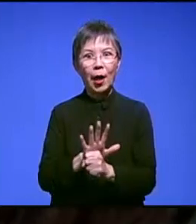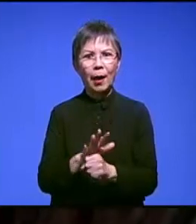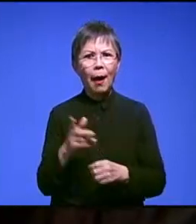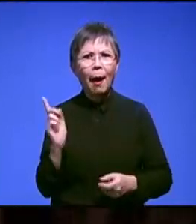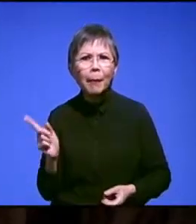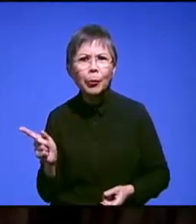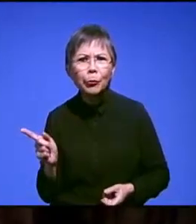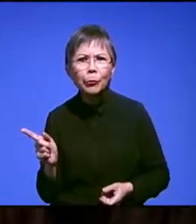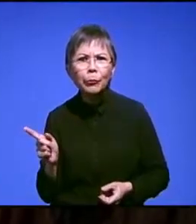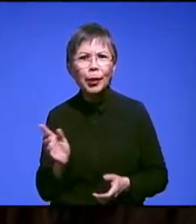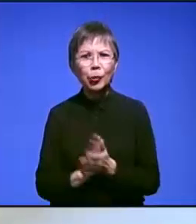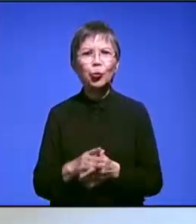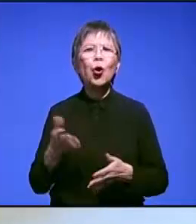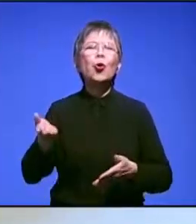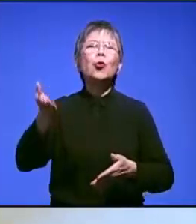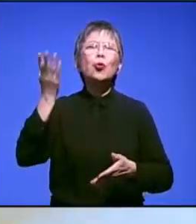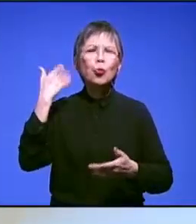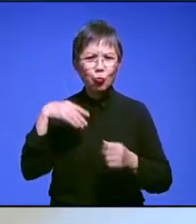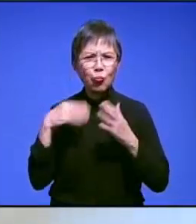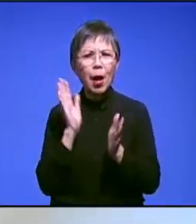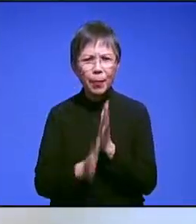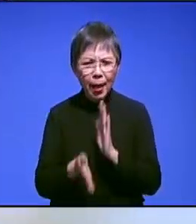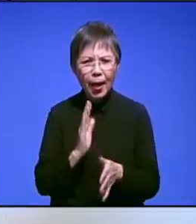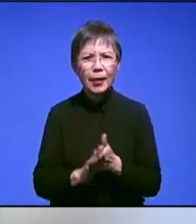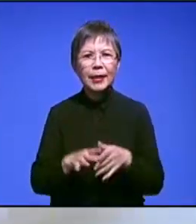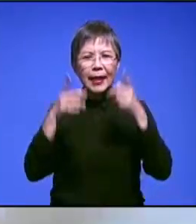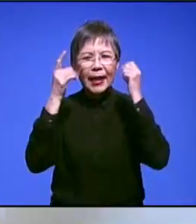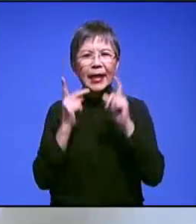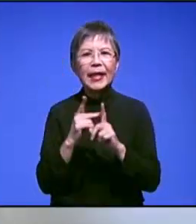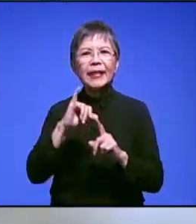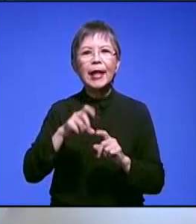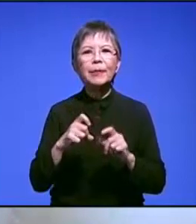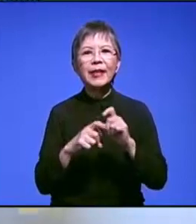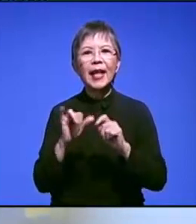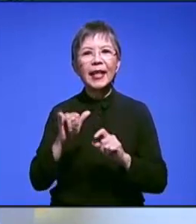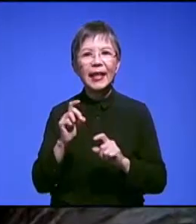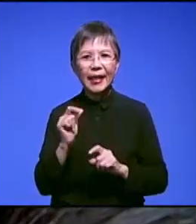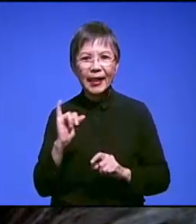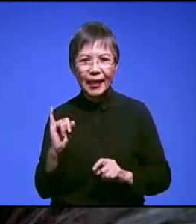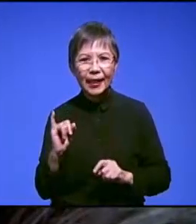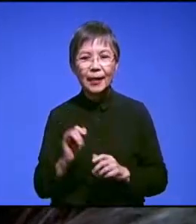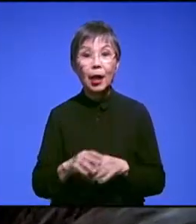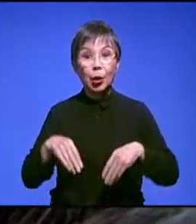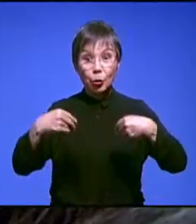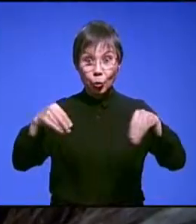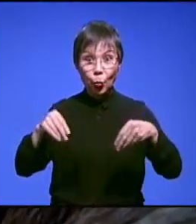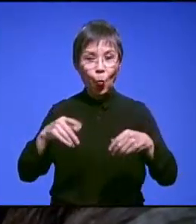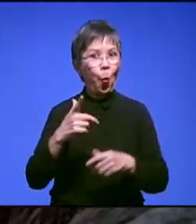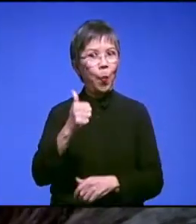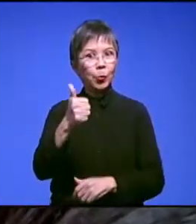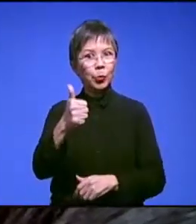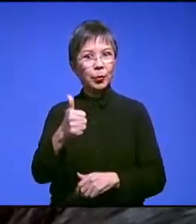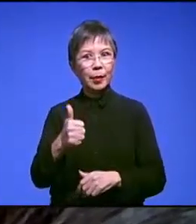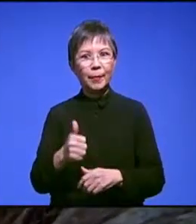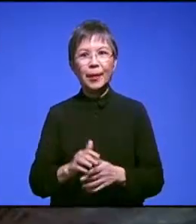kimar model ini sebenarnya sudah ada sebelumnya dan dikenal dengan sebutan hijab syar'i. Kini penjualannya cukup menjanjikan,